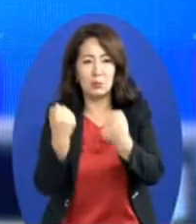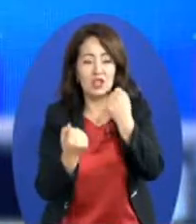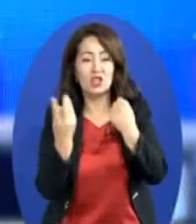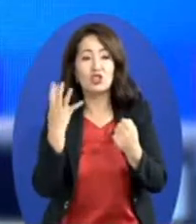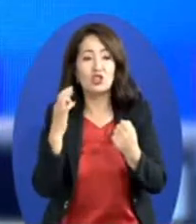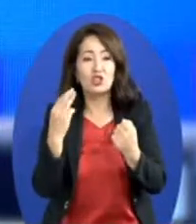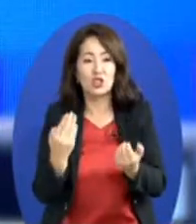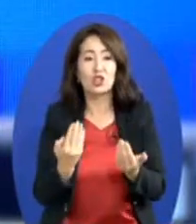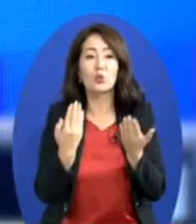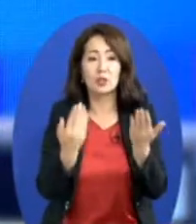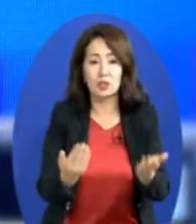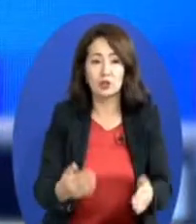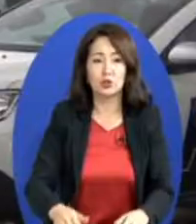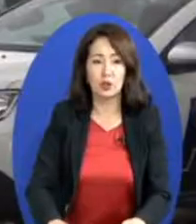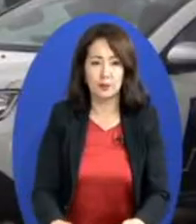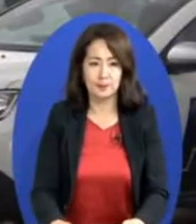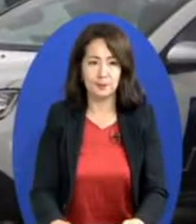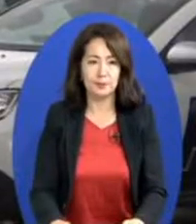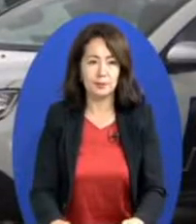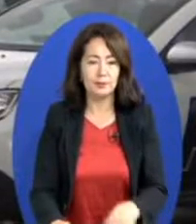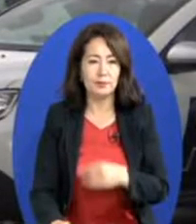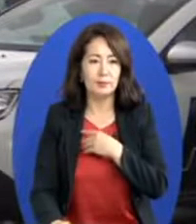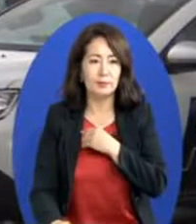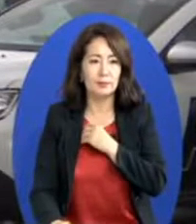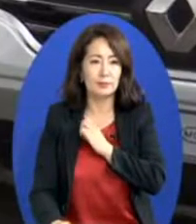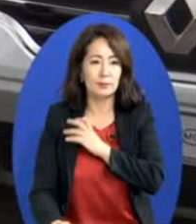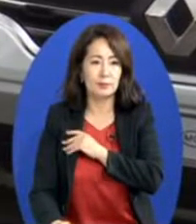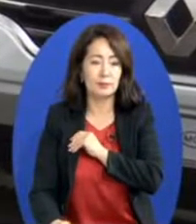40 автомашиныг хүлээлгэн өгсөн байна.